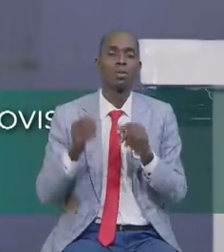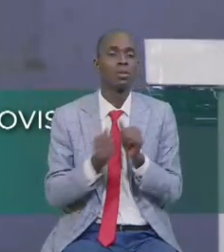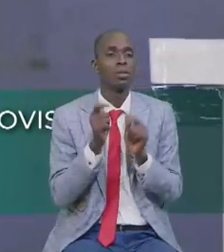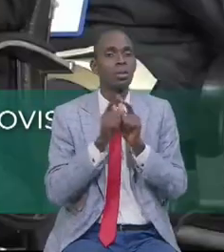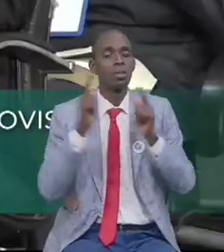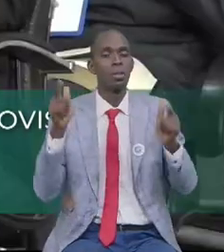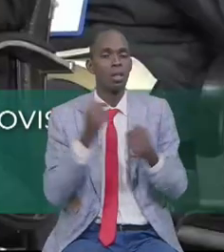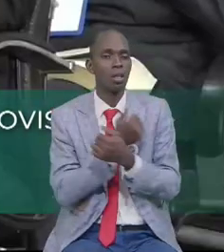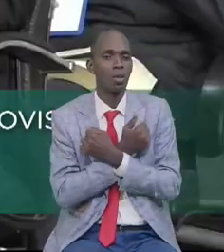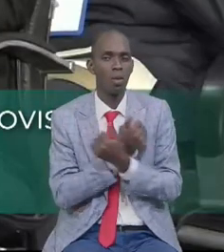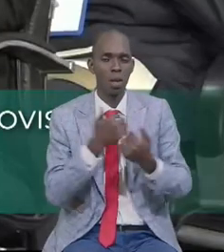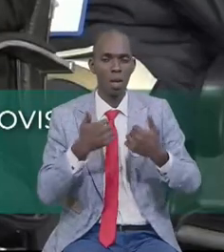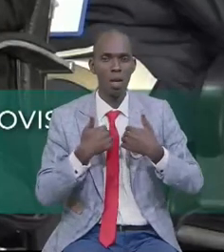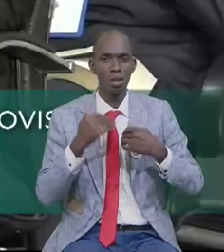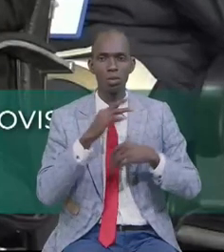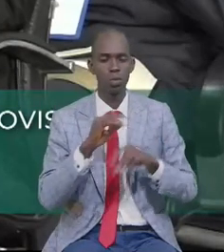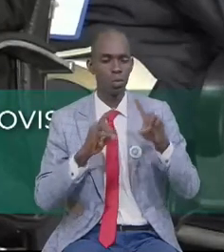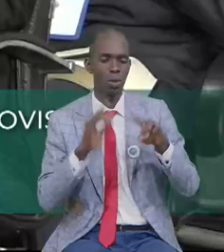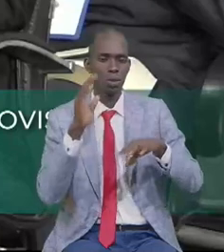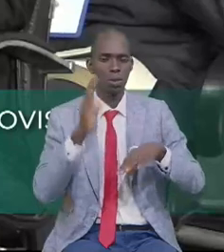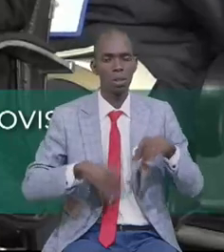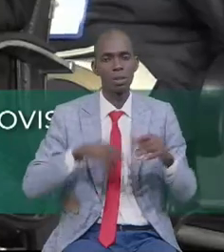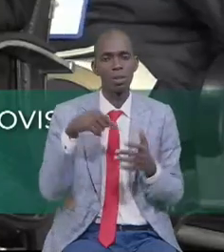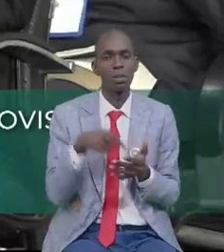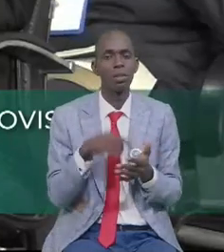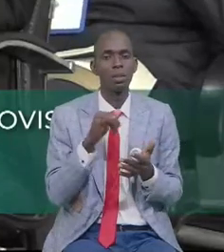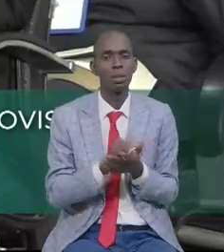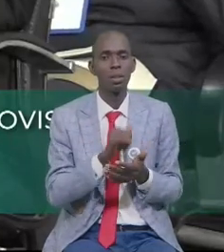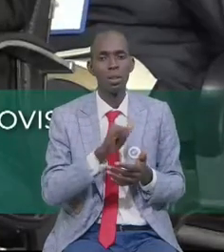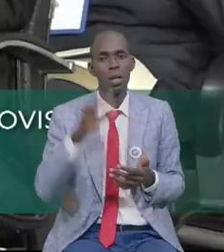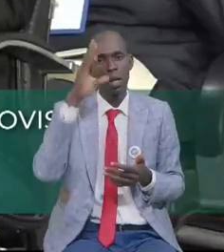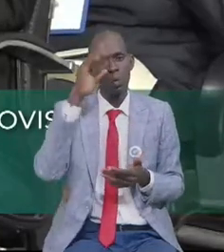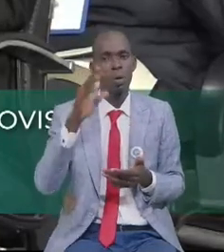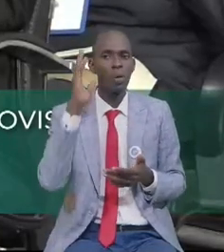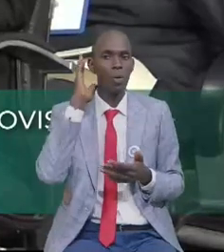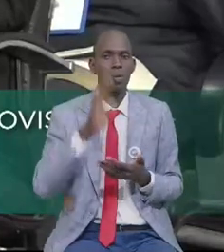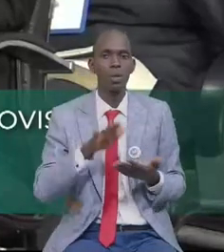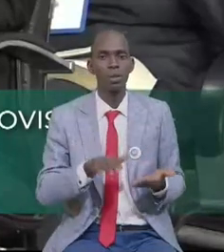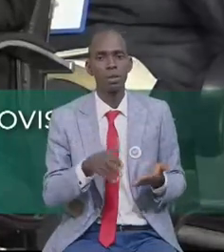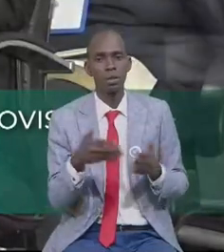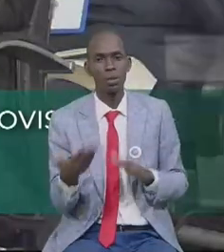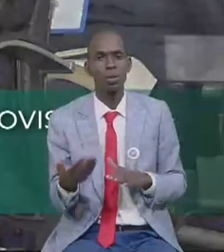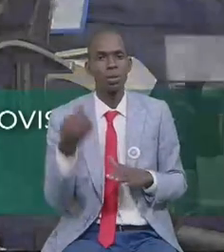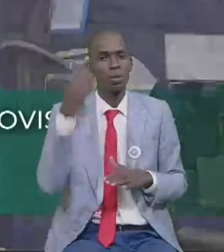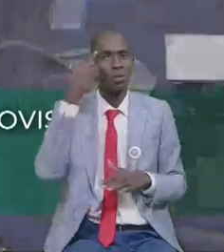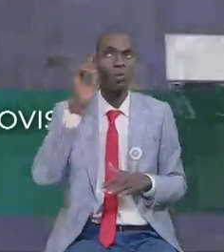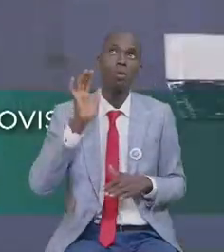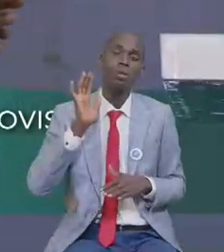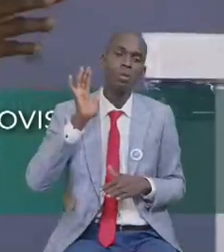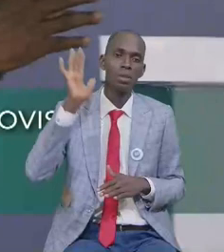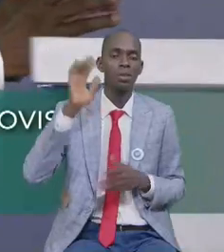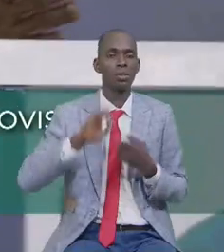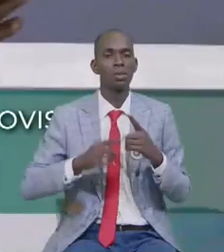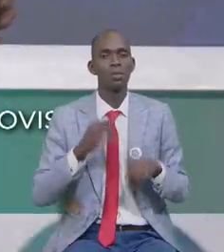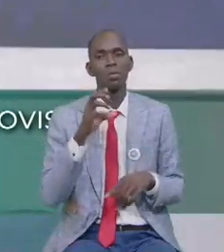Père, il n'y a pas de plus grand amour que celui-ci, pour qu'un homme meure pour son ami. Et